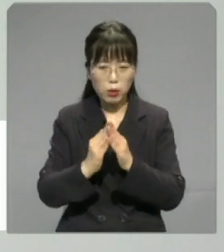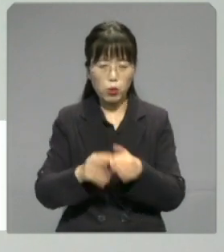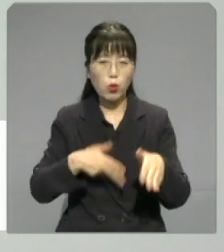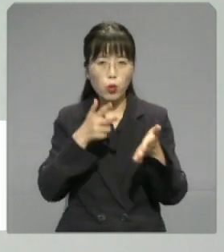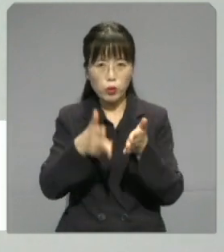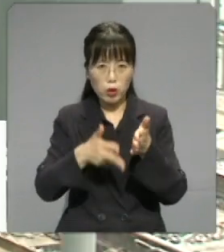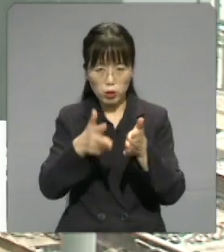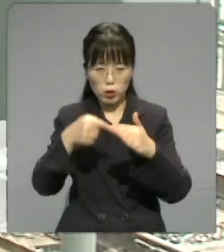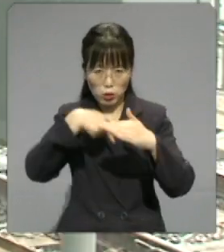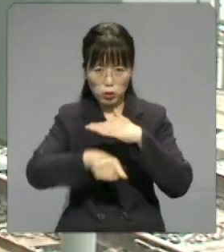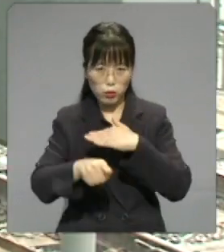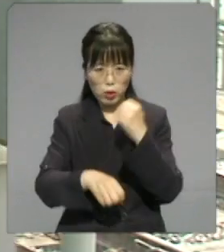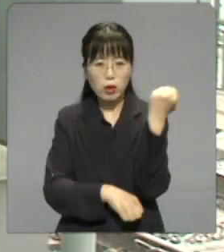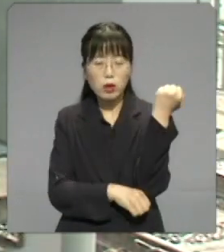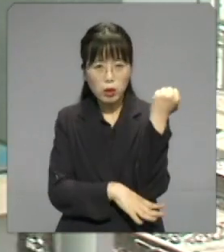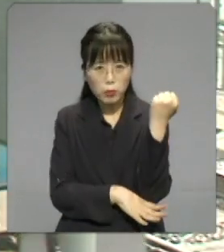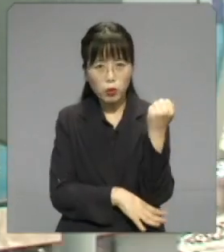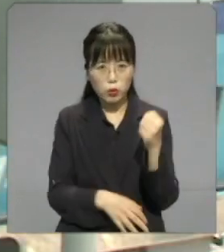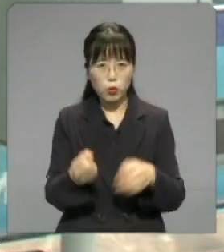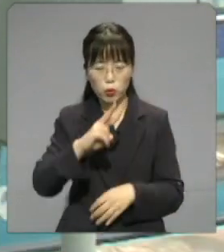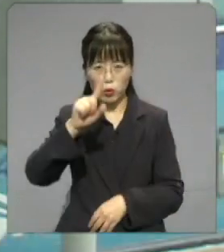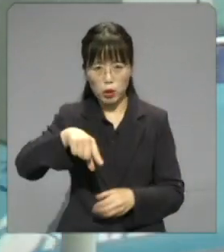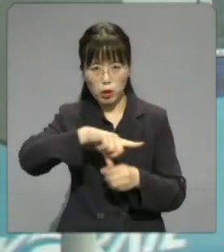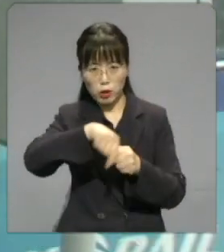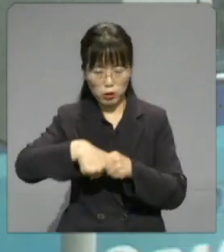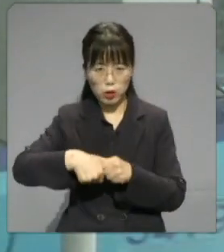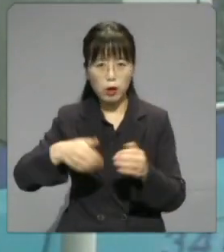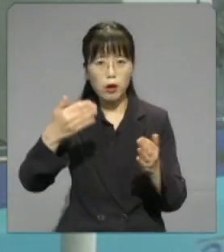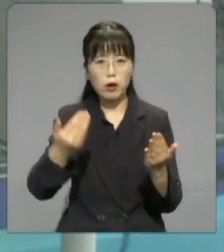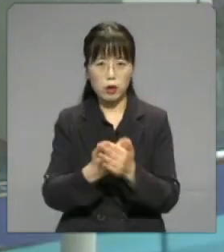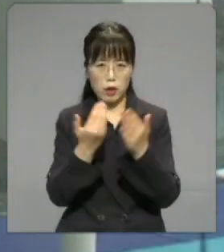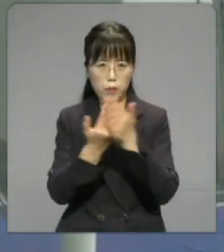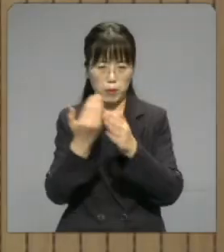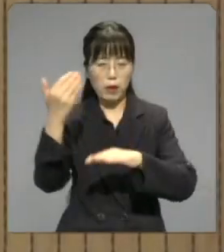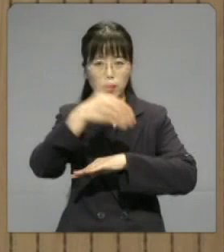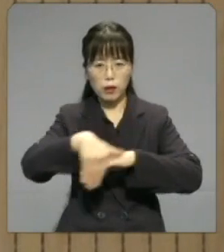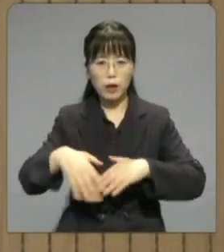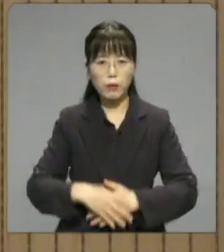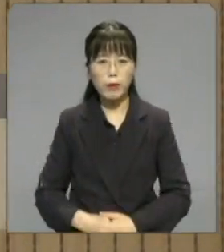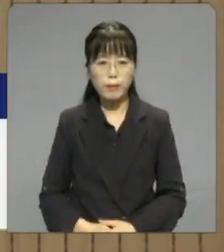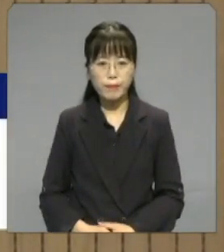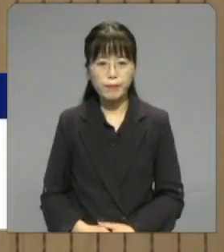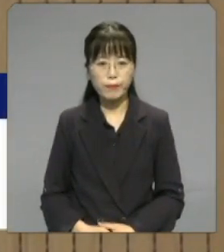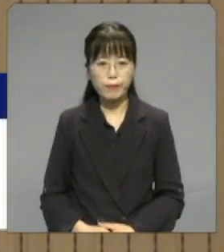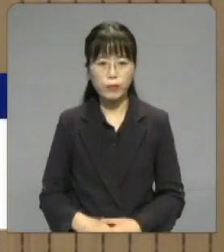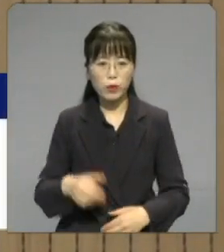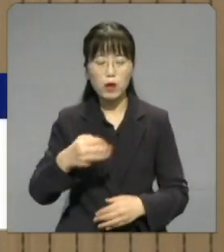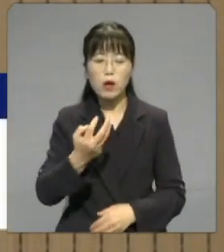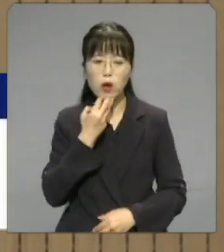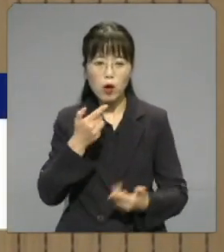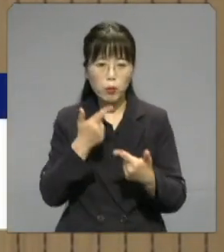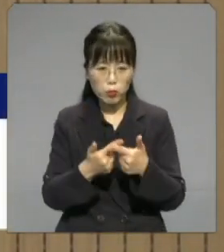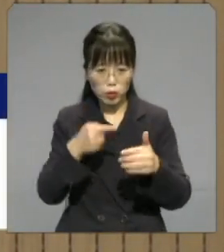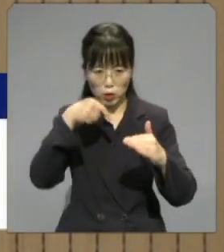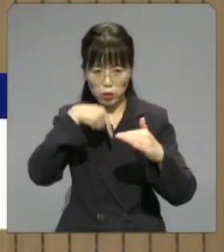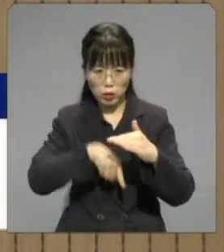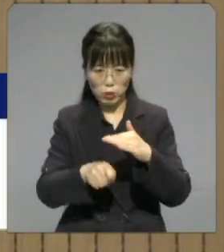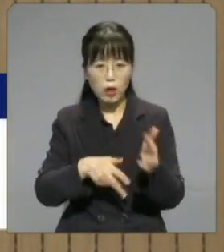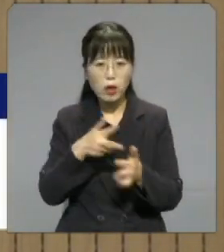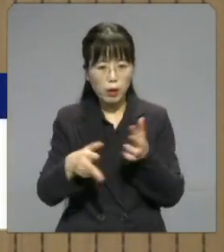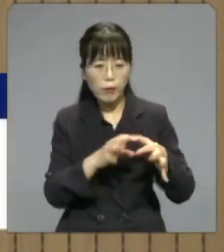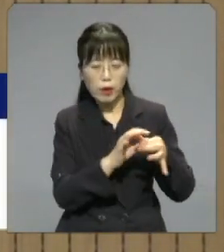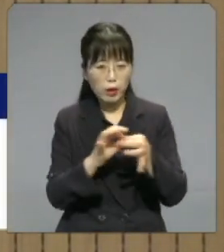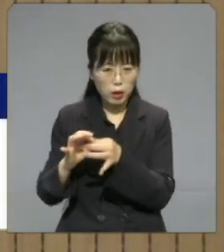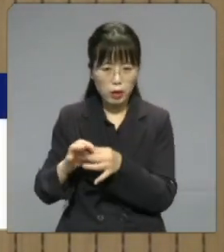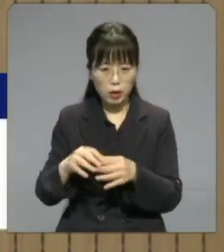철도 지하화를 전제로 역세권 개발을 하게 됩니다 경선 지하화사업 연계하여